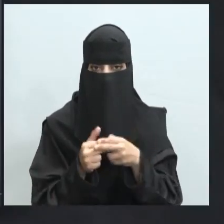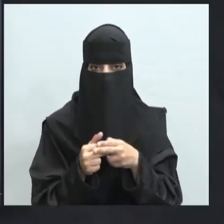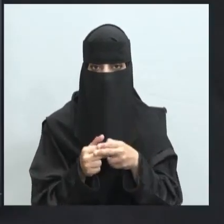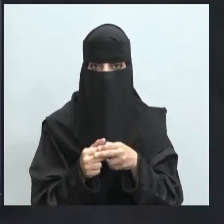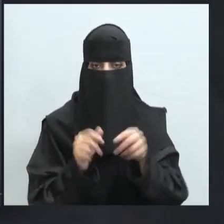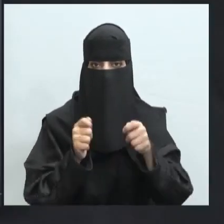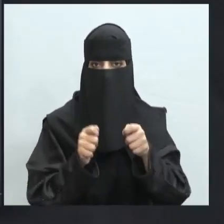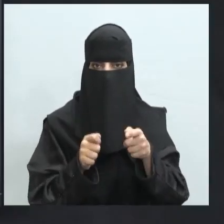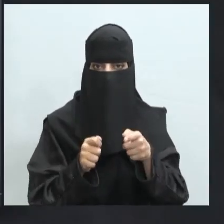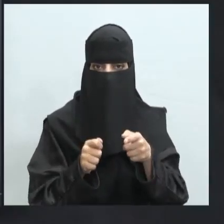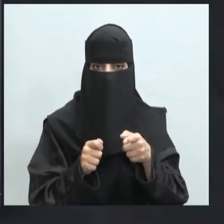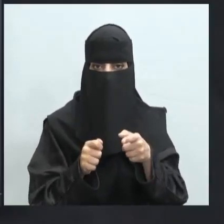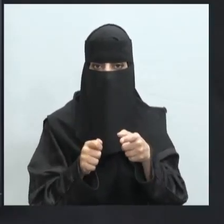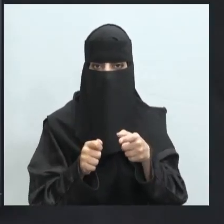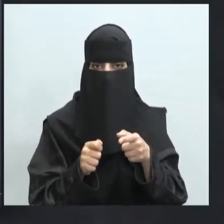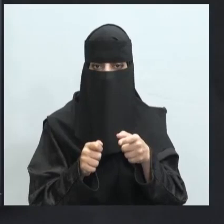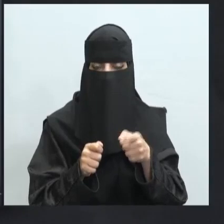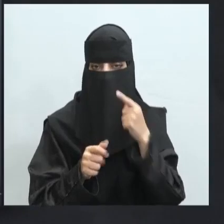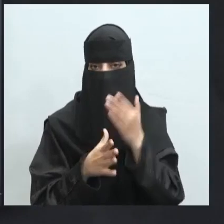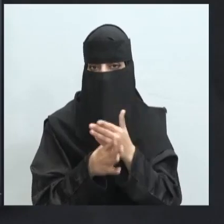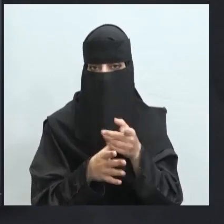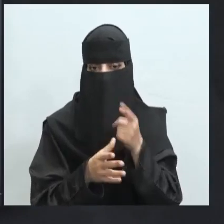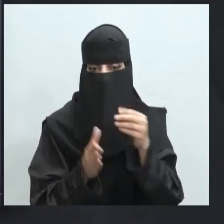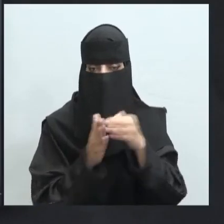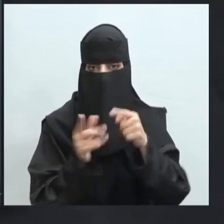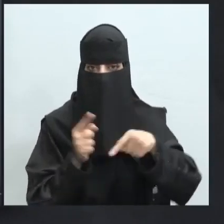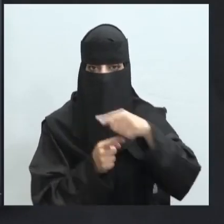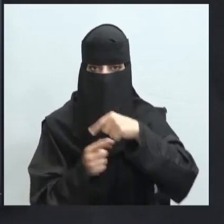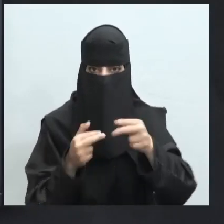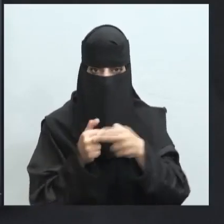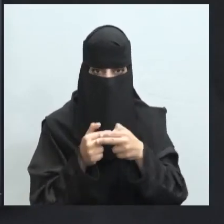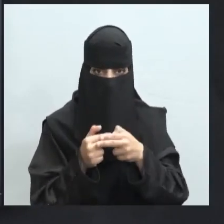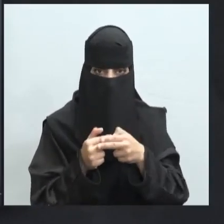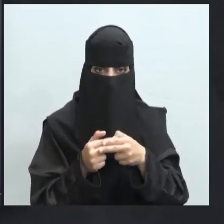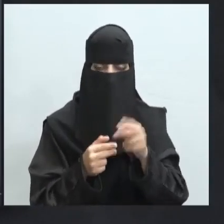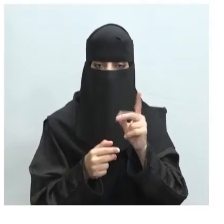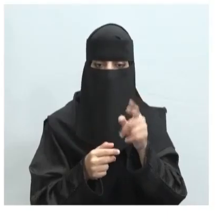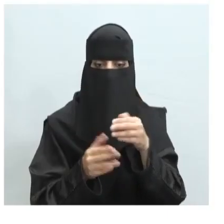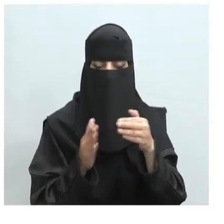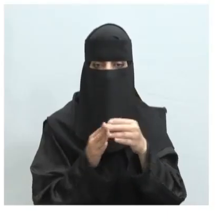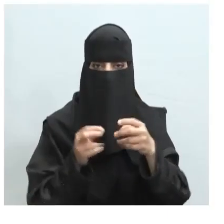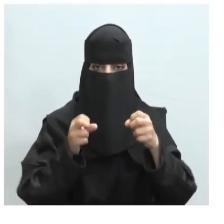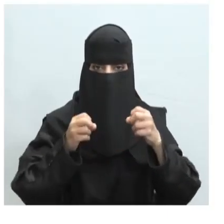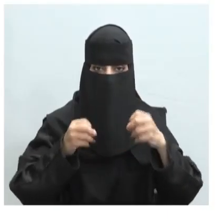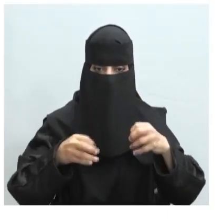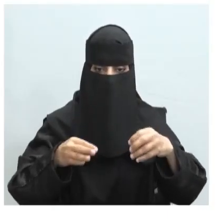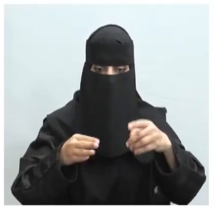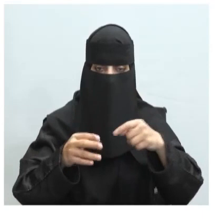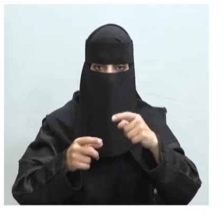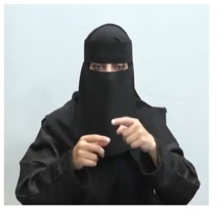المفتاح وفي هذه الحاله تصبح الدائره مغلقه ومنها سوف يسري ذلك